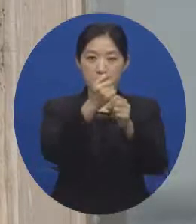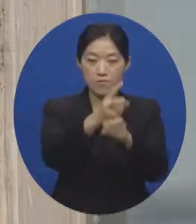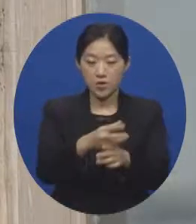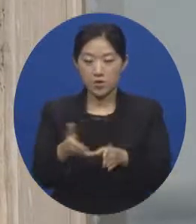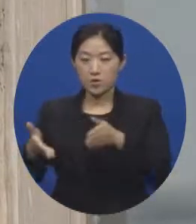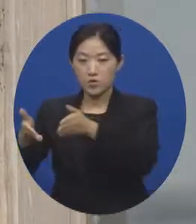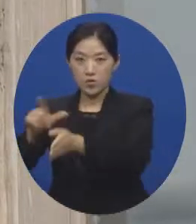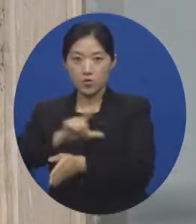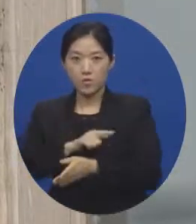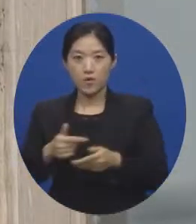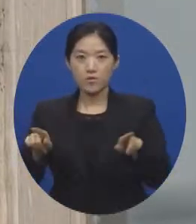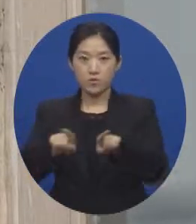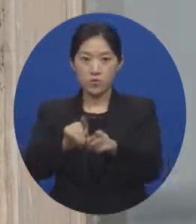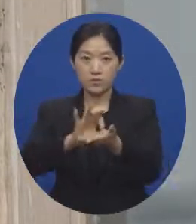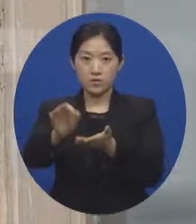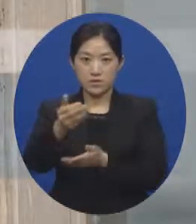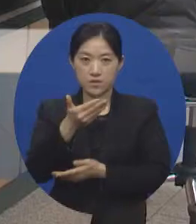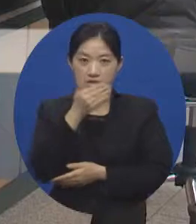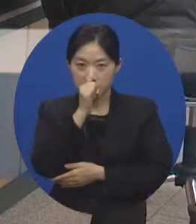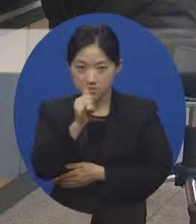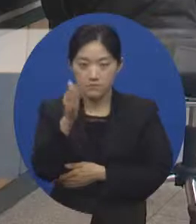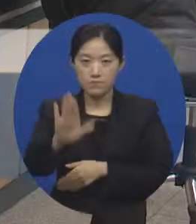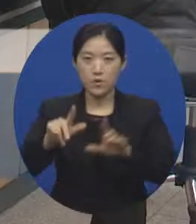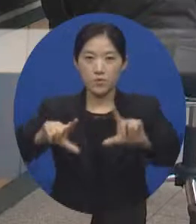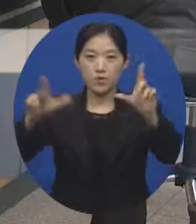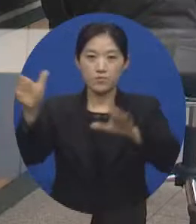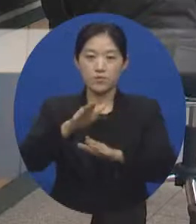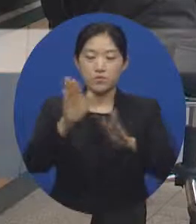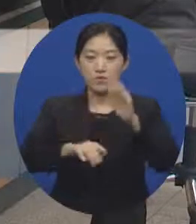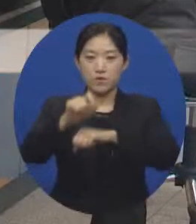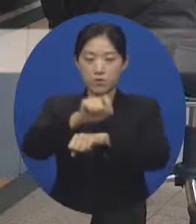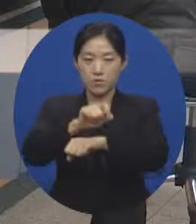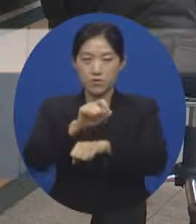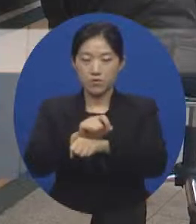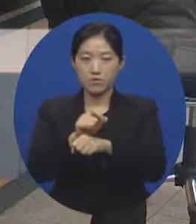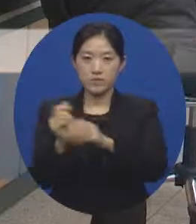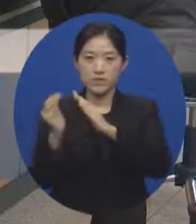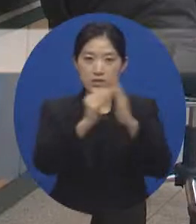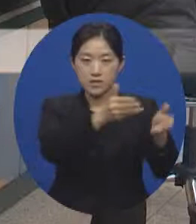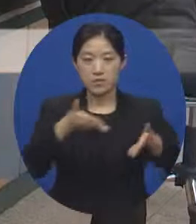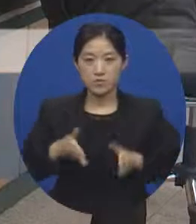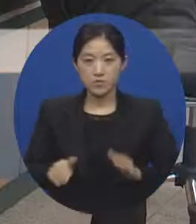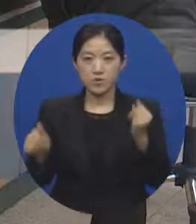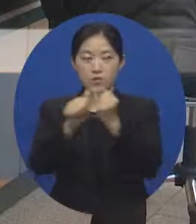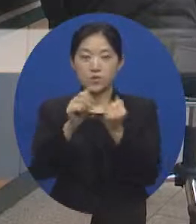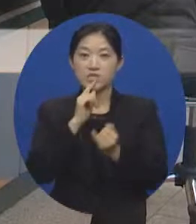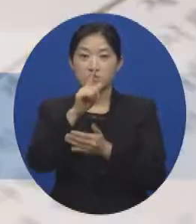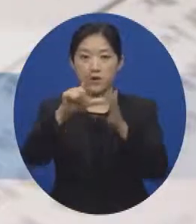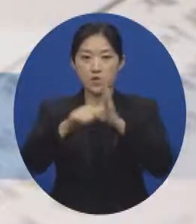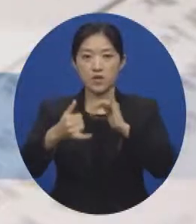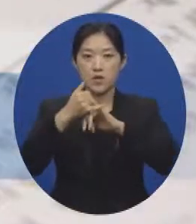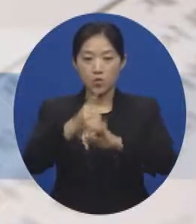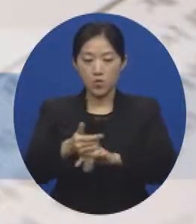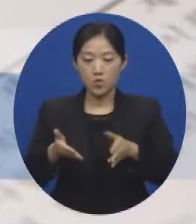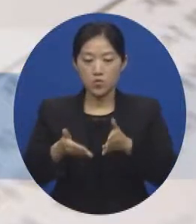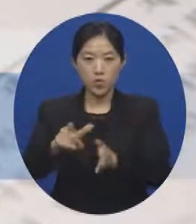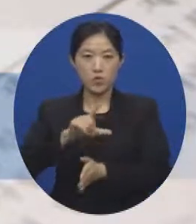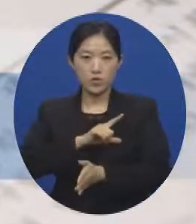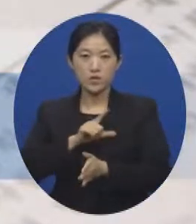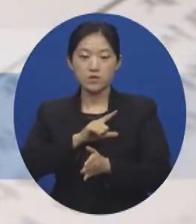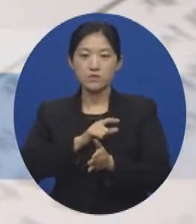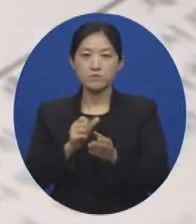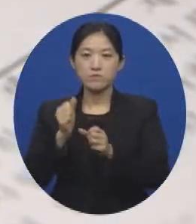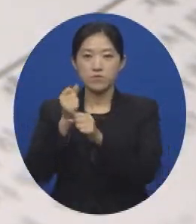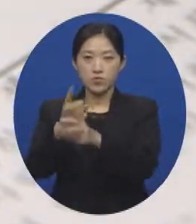도로명 주소를 병행해 사용했는데 올해부터는 관공서에 전입, 출생, 혼인신고 등을 할 때 반드시